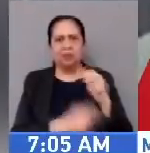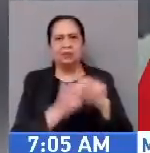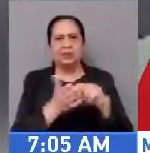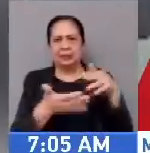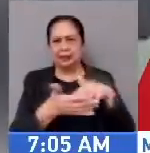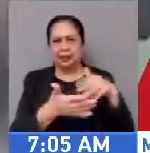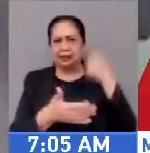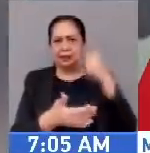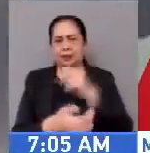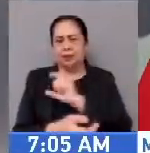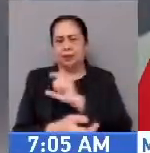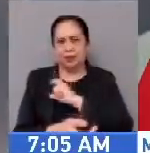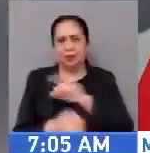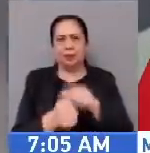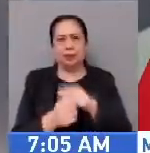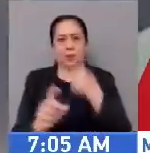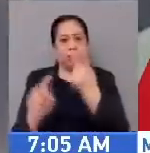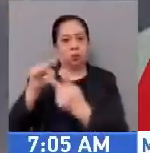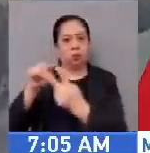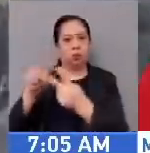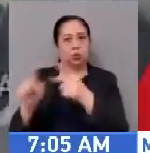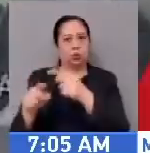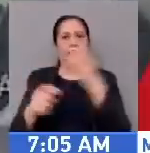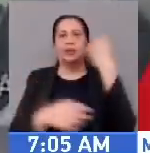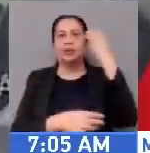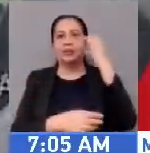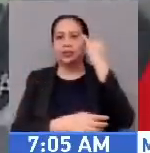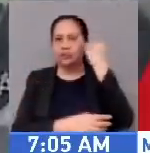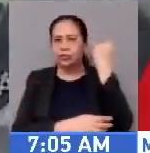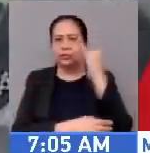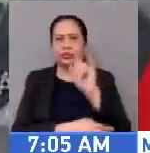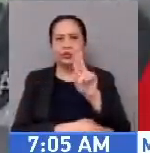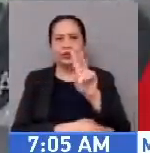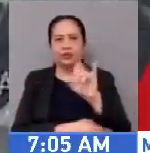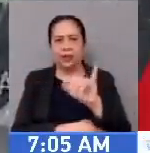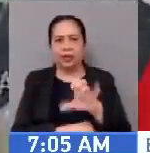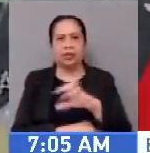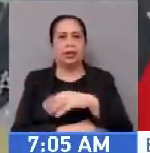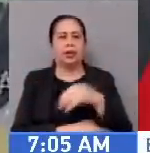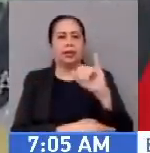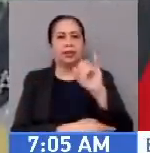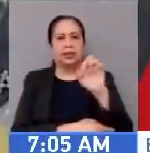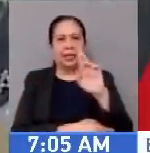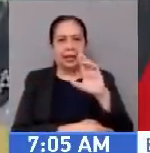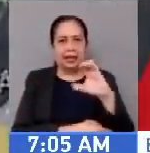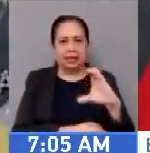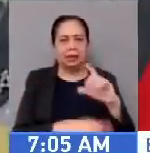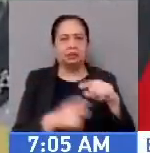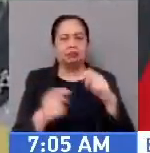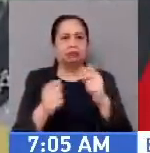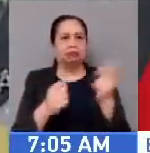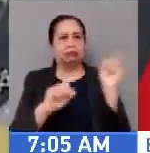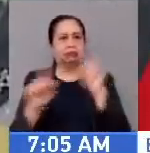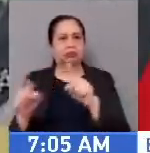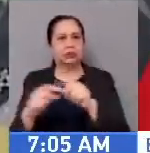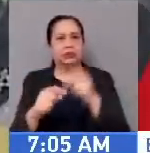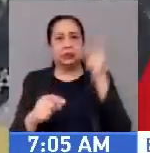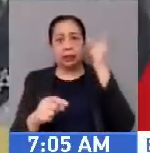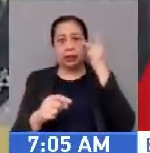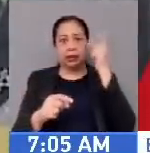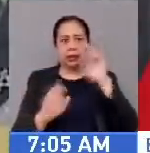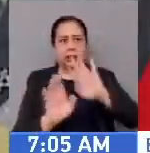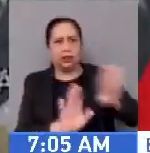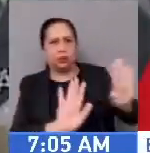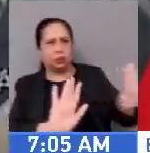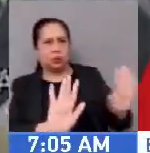tinarget, ang magpinsang Jervie at Eric, mga dayo lang sa lugar. Inawat si Kenneth ng kanyang kasama at